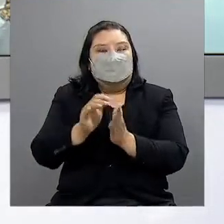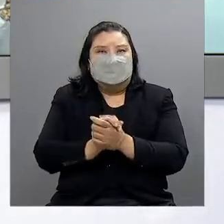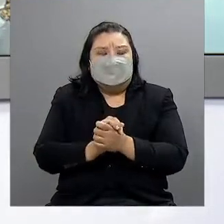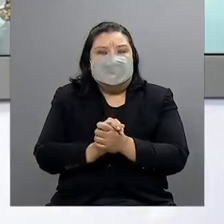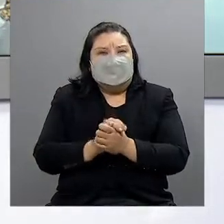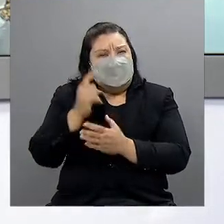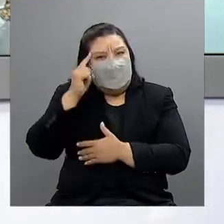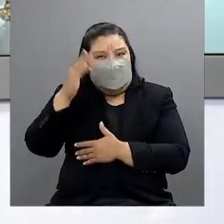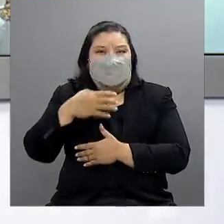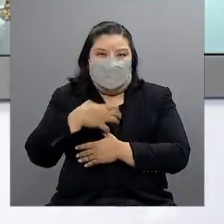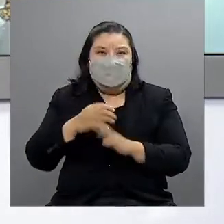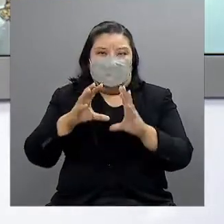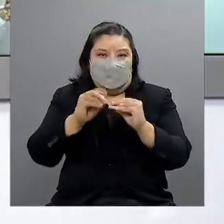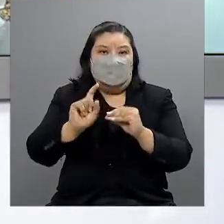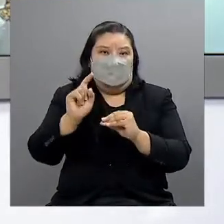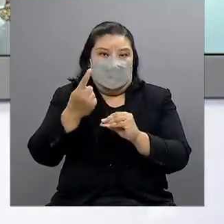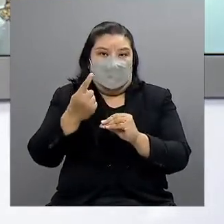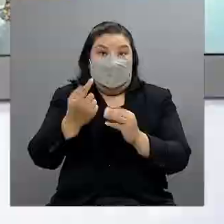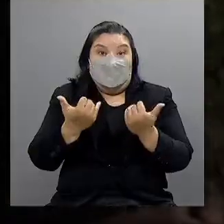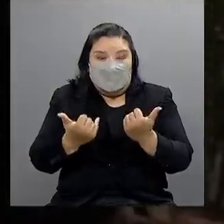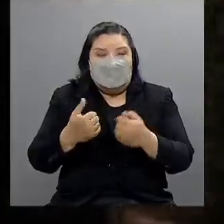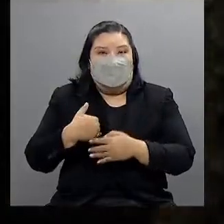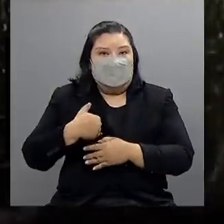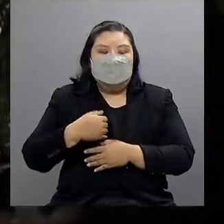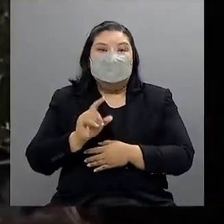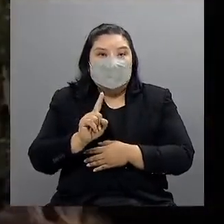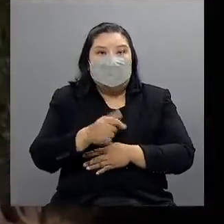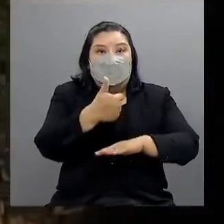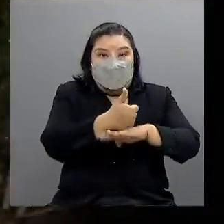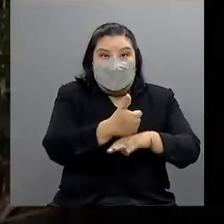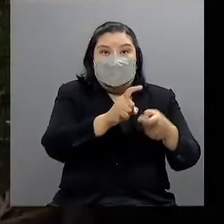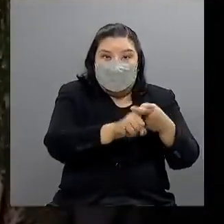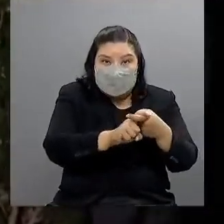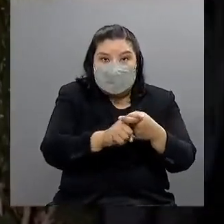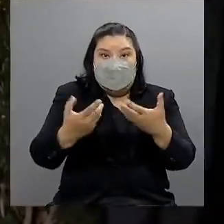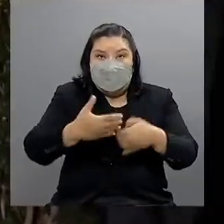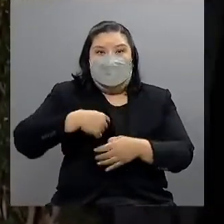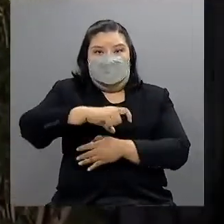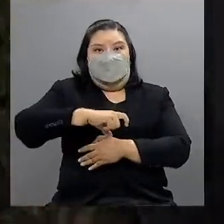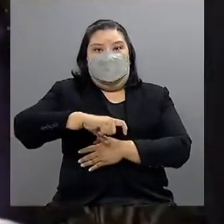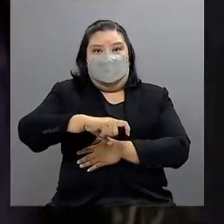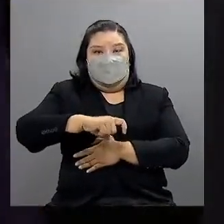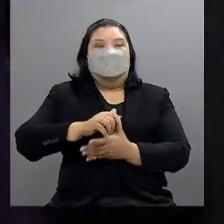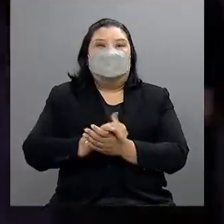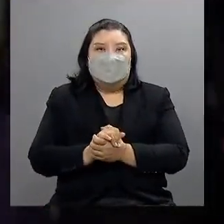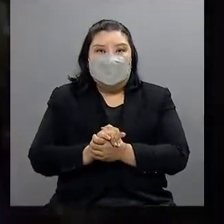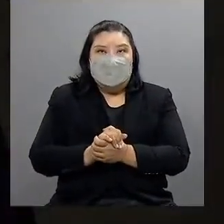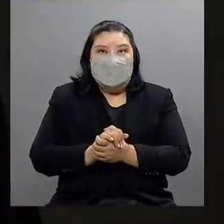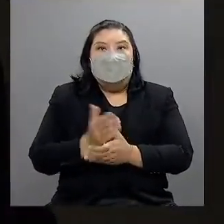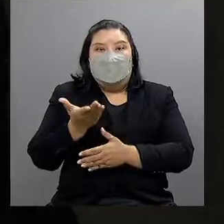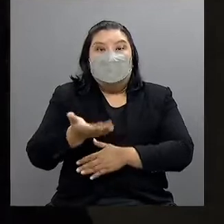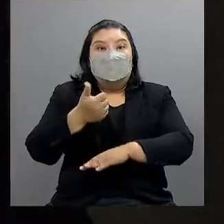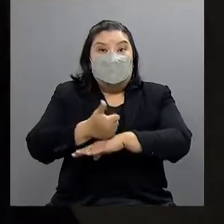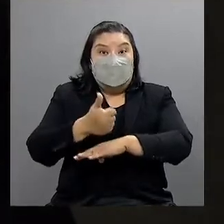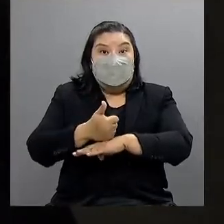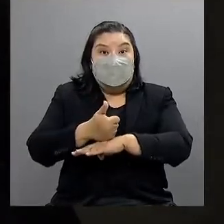และครั้งนี้อาจจะพบกันแบบตัวต่ตัวโจว Biden ปราธานาธิบดี สหรัอเมริกาได้กลาวถึงการห